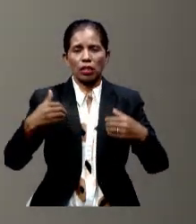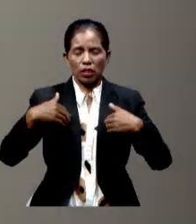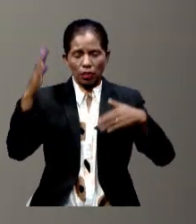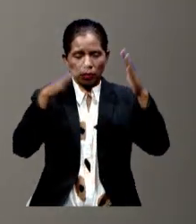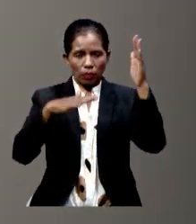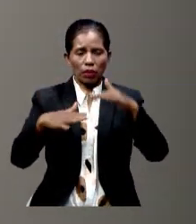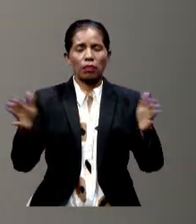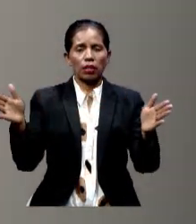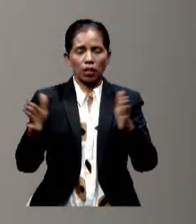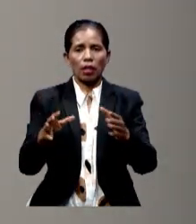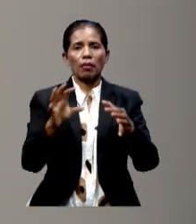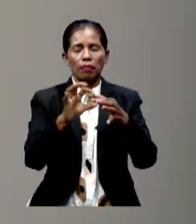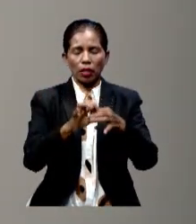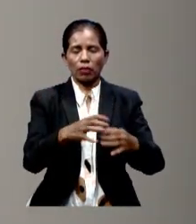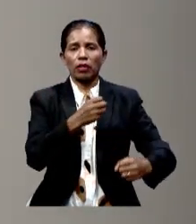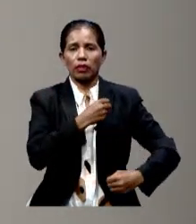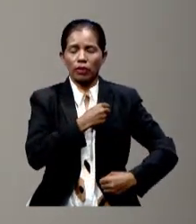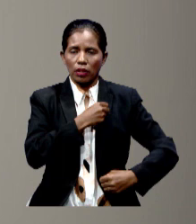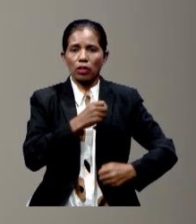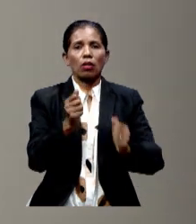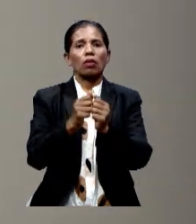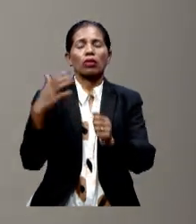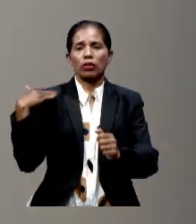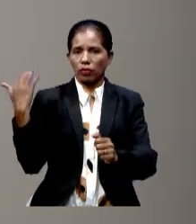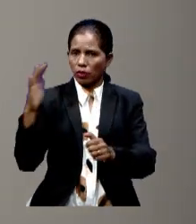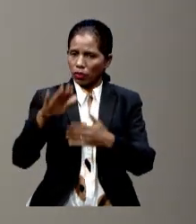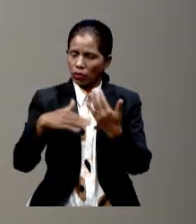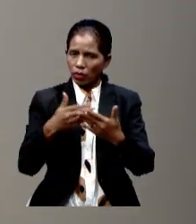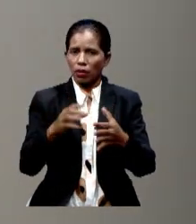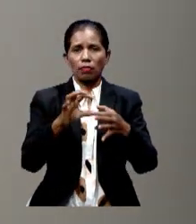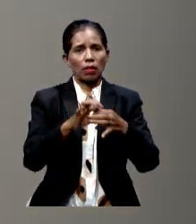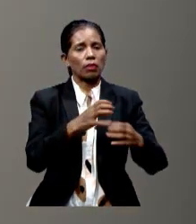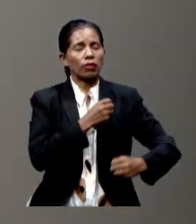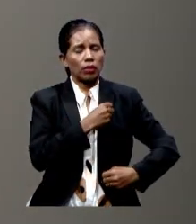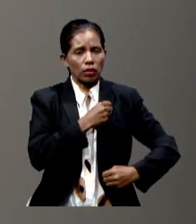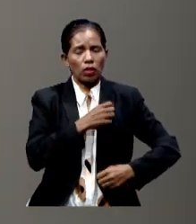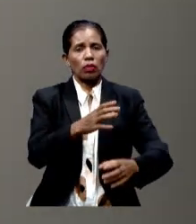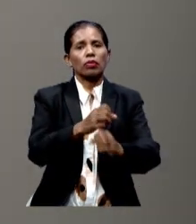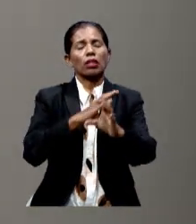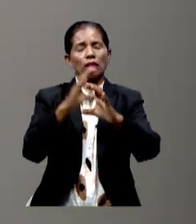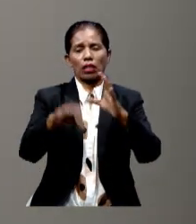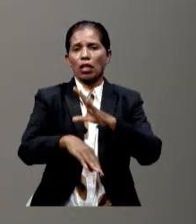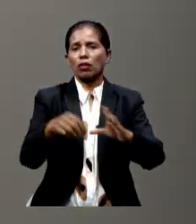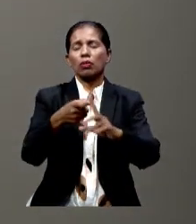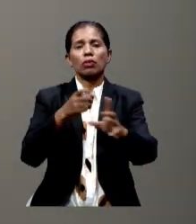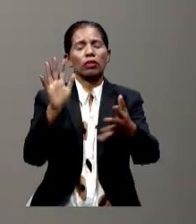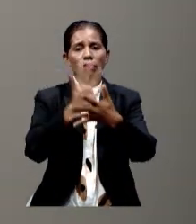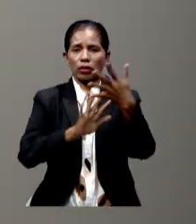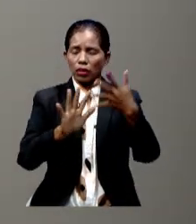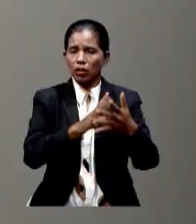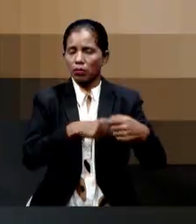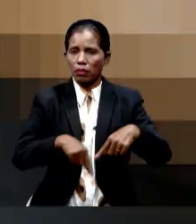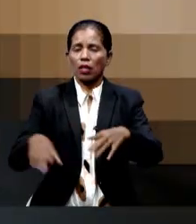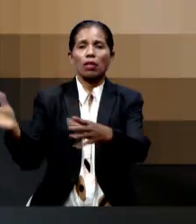entre membro FFDT Line e o jovem Sira. Nune, membro FFDT Line, foti careta sai husi festa ne, onde batula